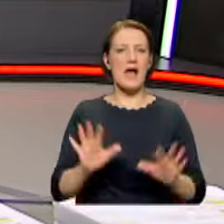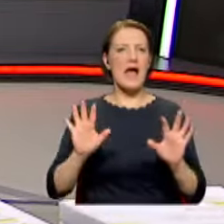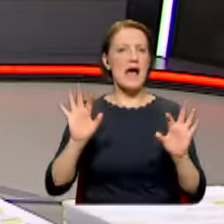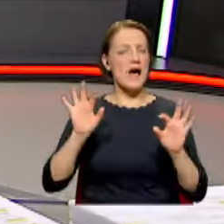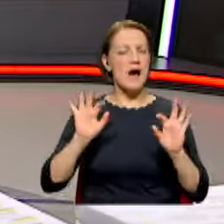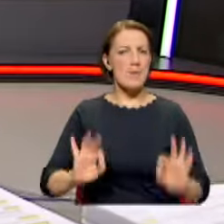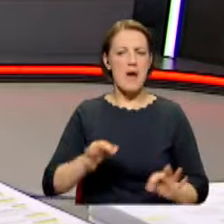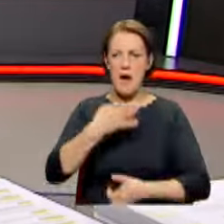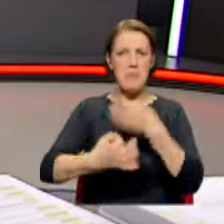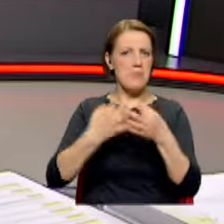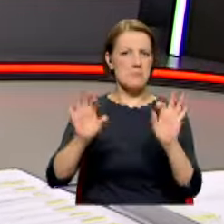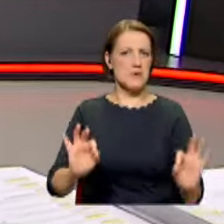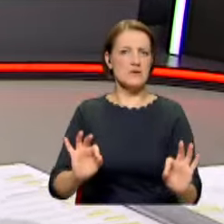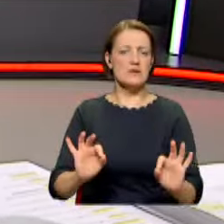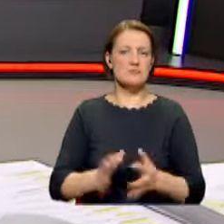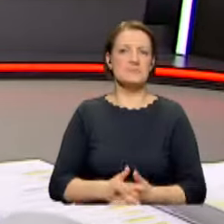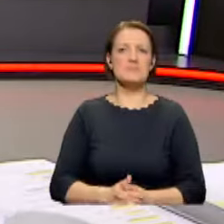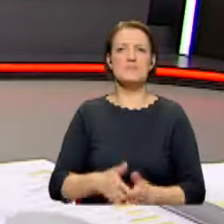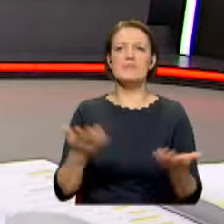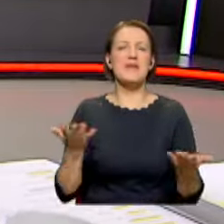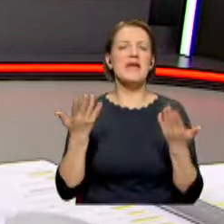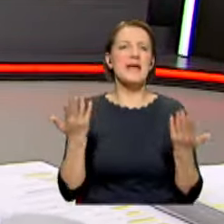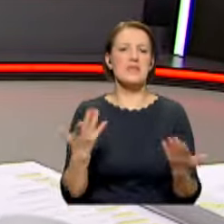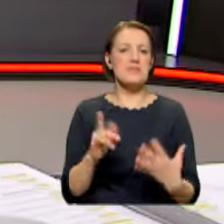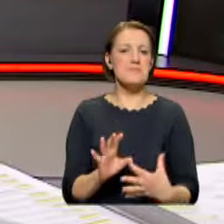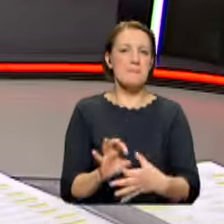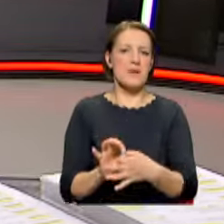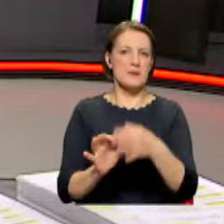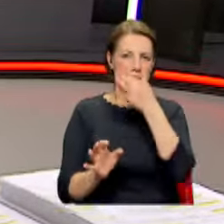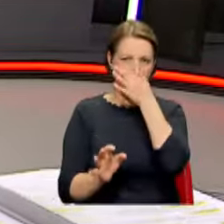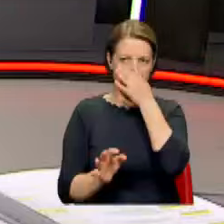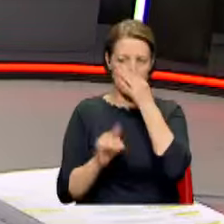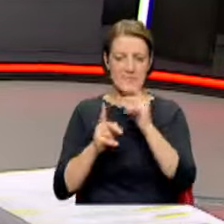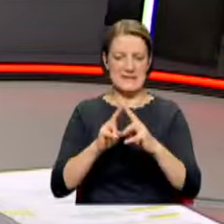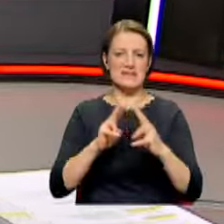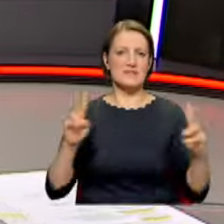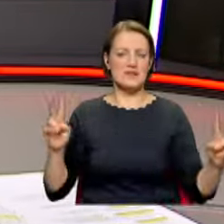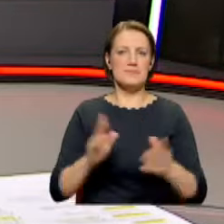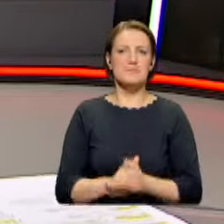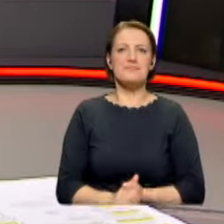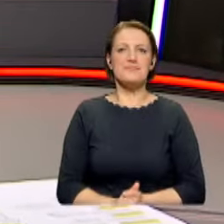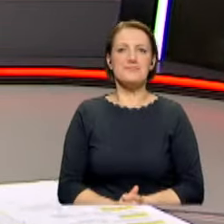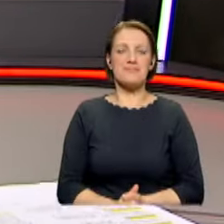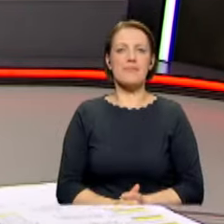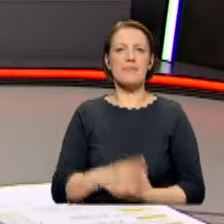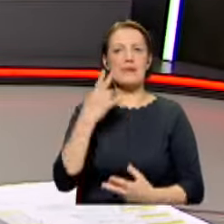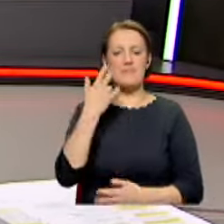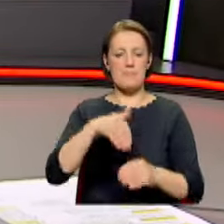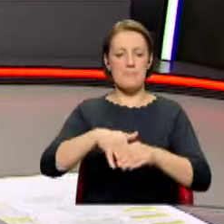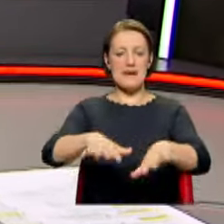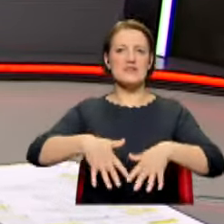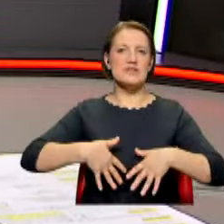Hemen başlayalım haberlere. Ne yani bağlayacağız sırasıyla. Efendim